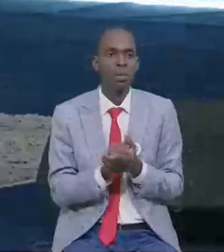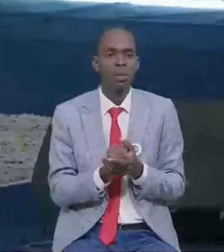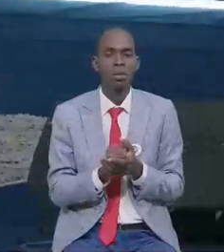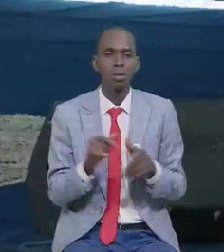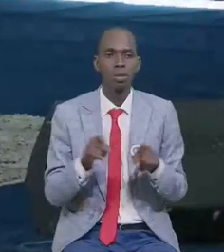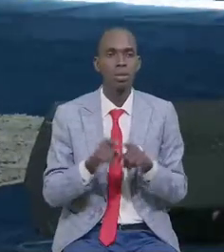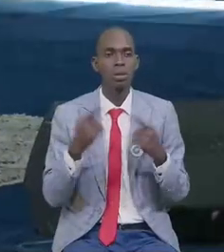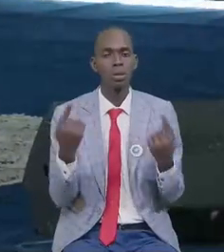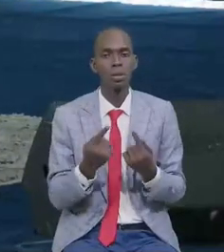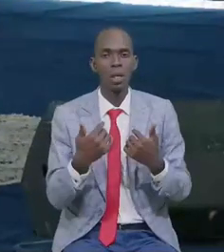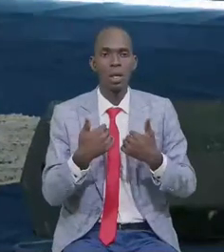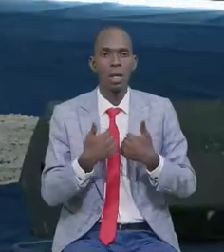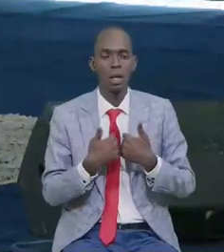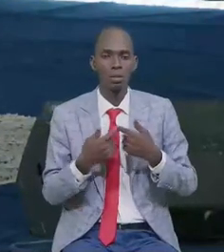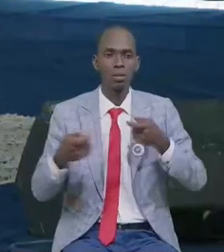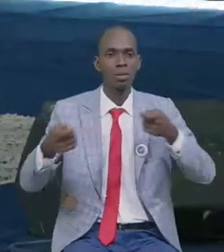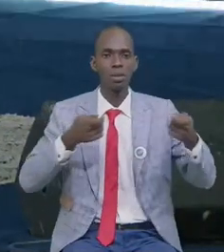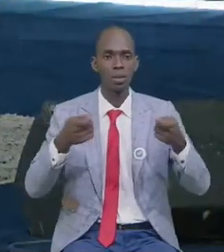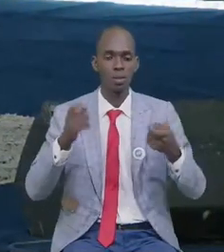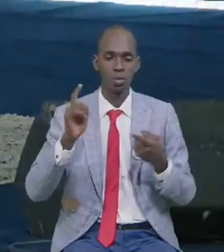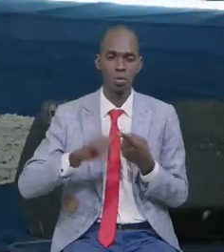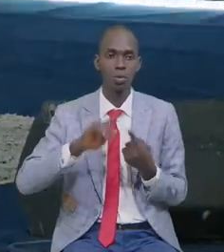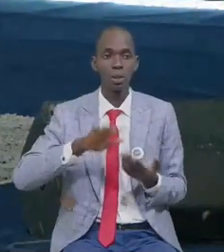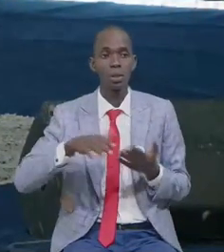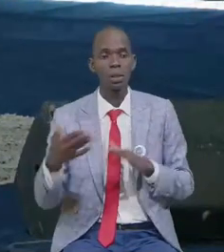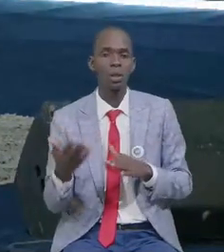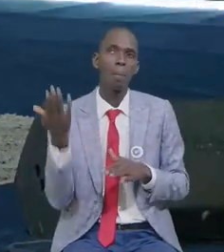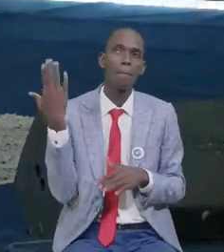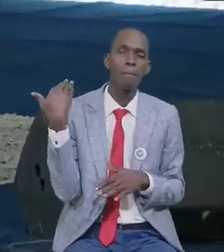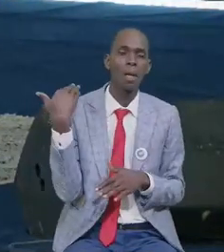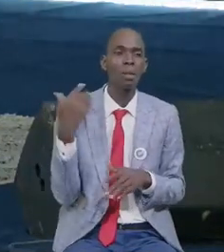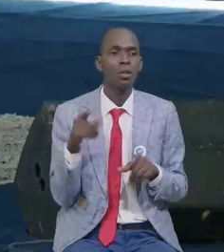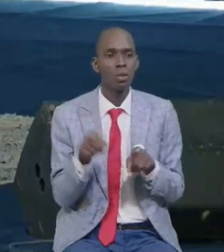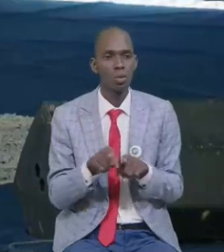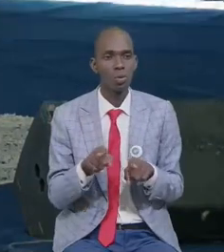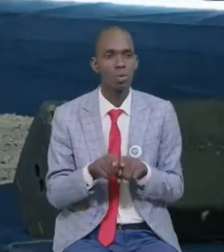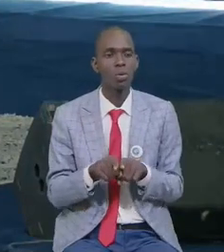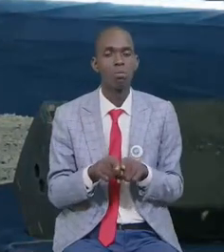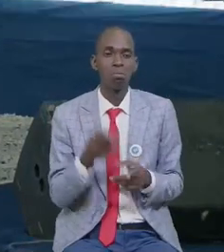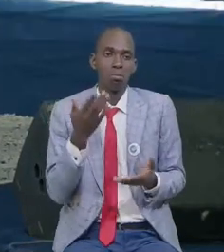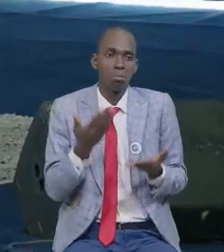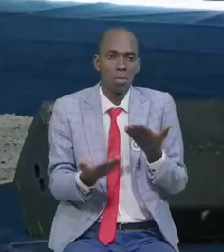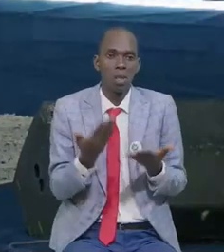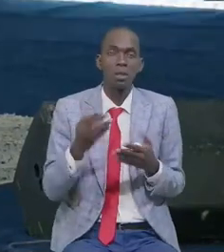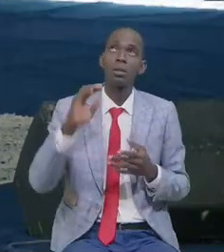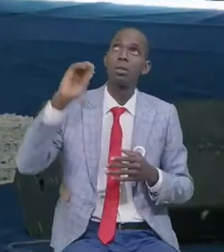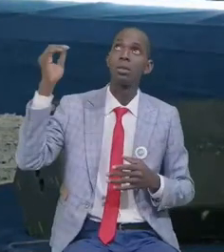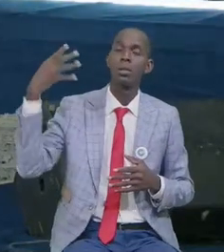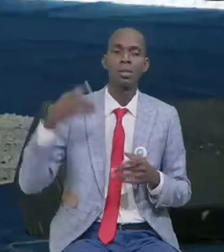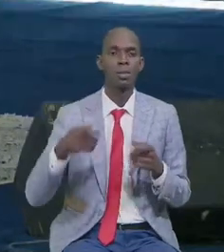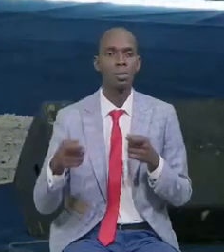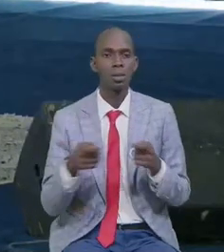le péché a régné par la mort, par le passé, ainsi la grâce régna par